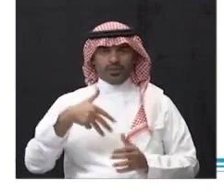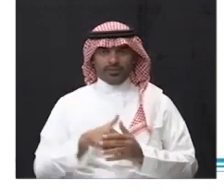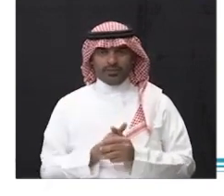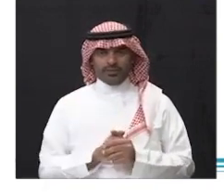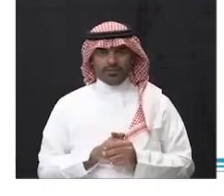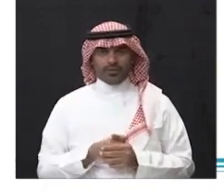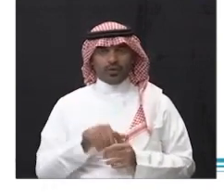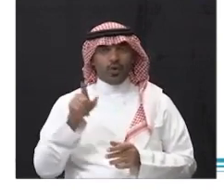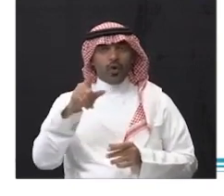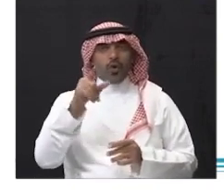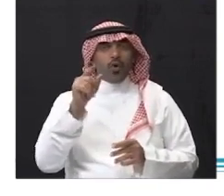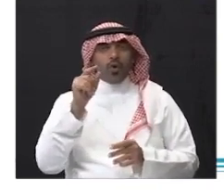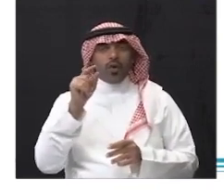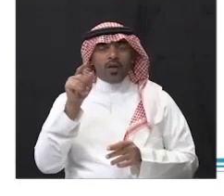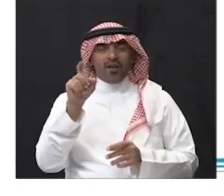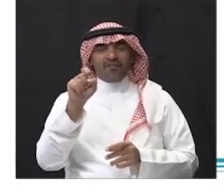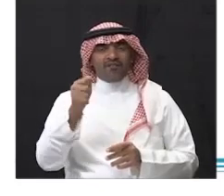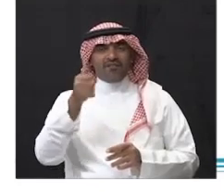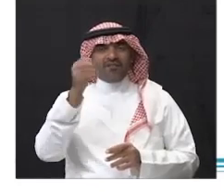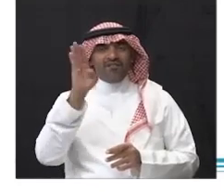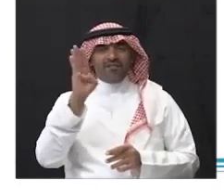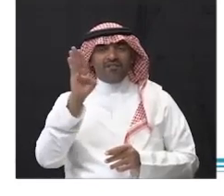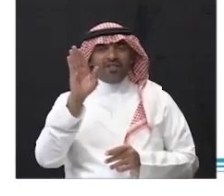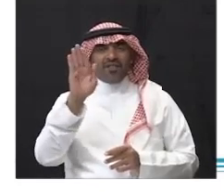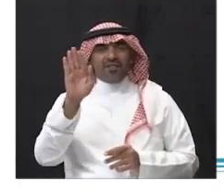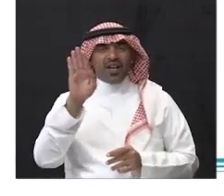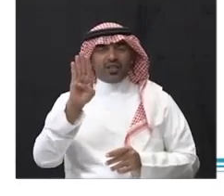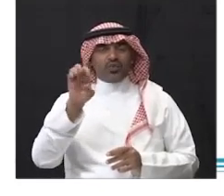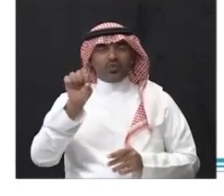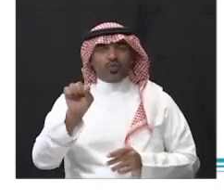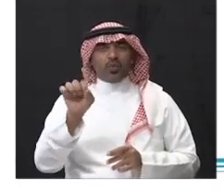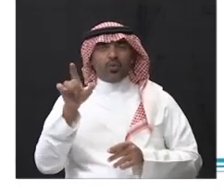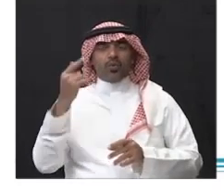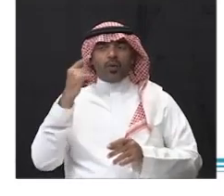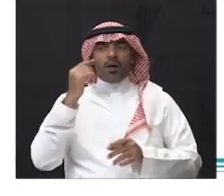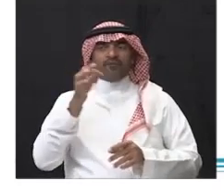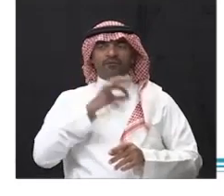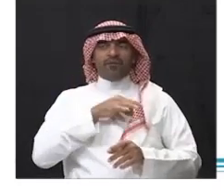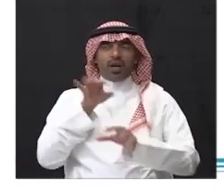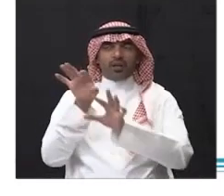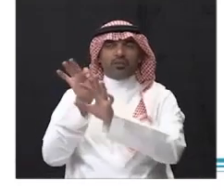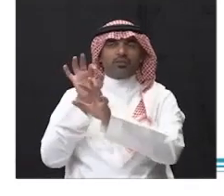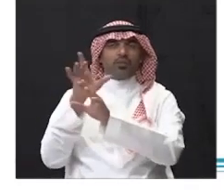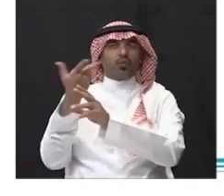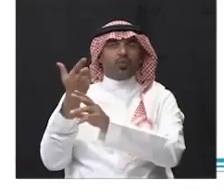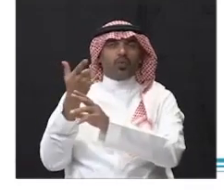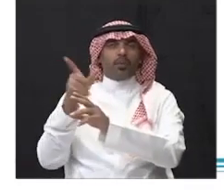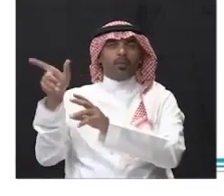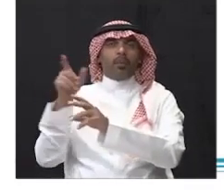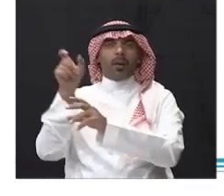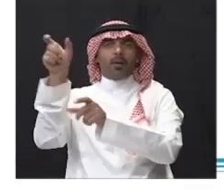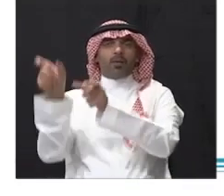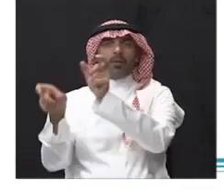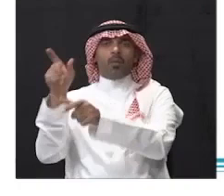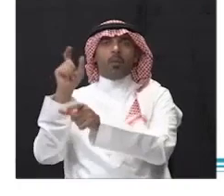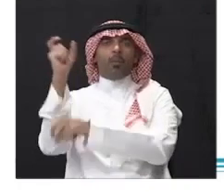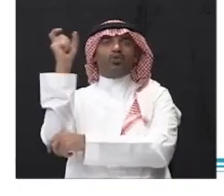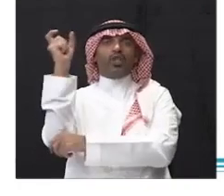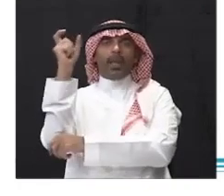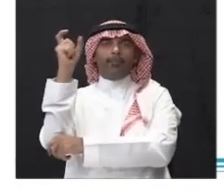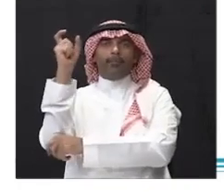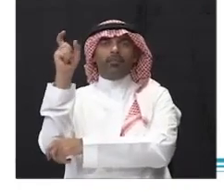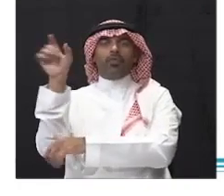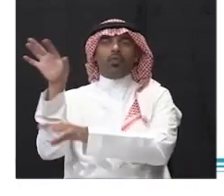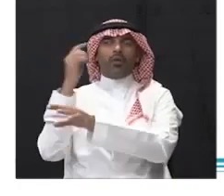بارك الله فيكم. وصل برحلته البحرية إلى الطرف الجنوبي لقارة إفريقيا، واستطاع أن يدور حول